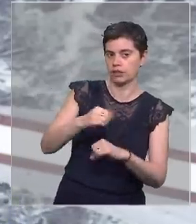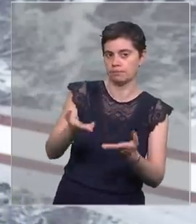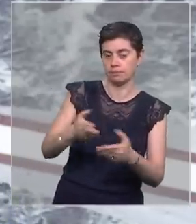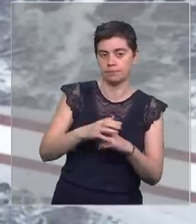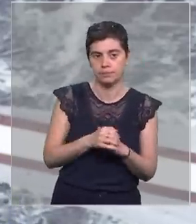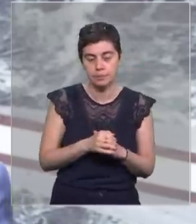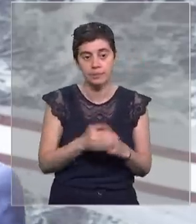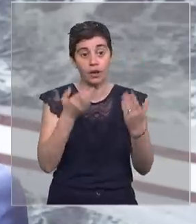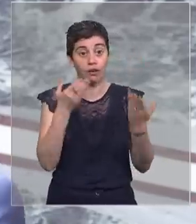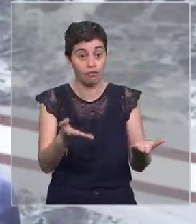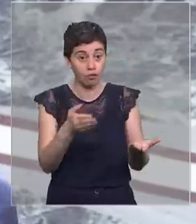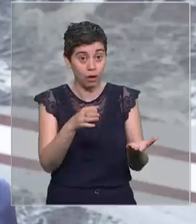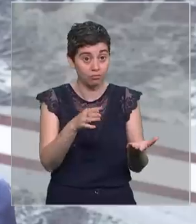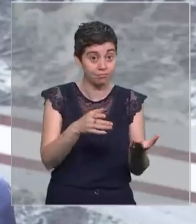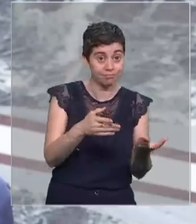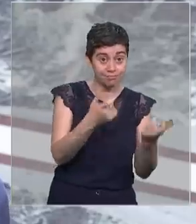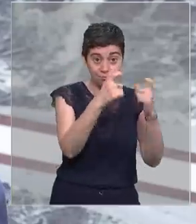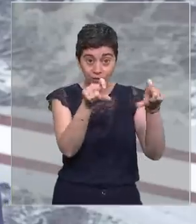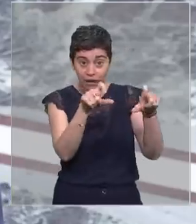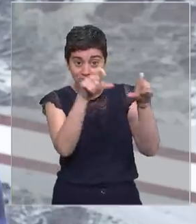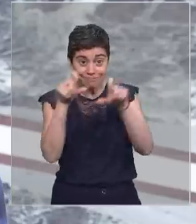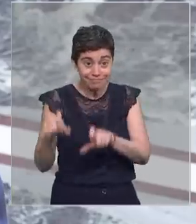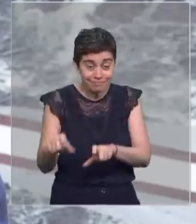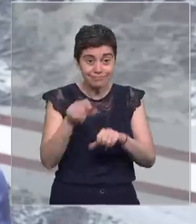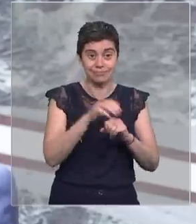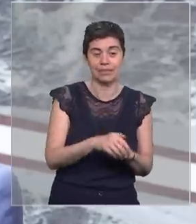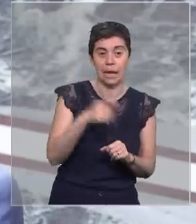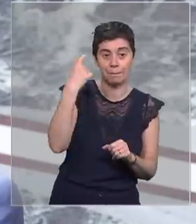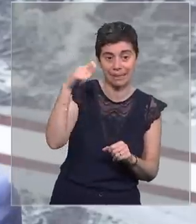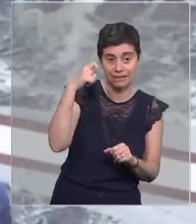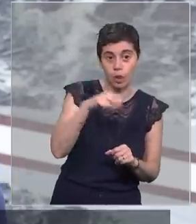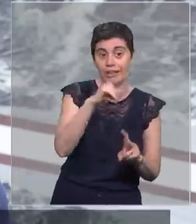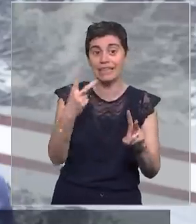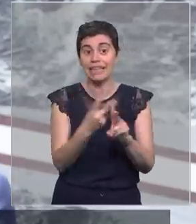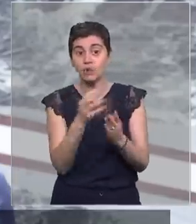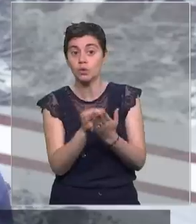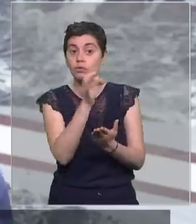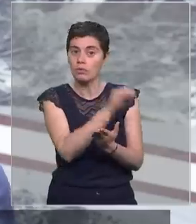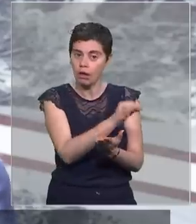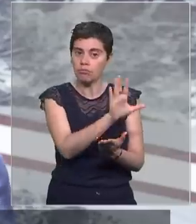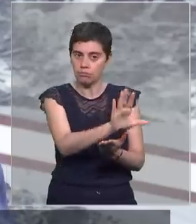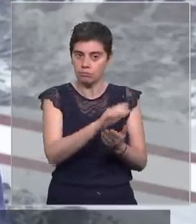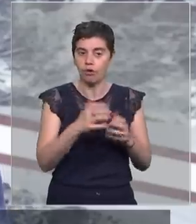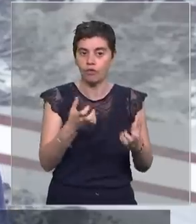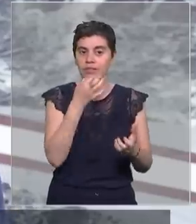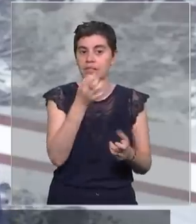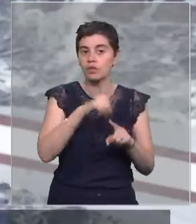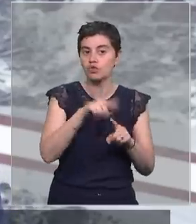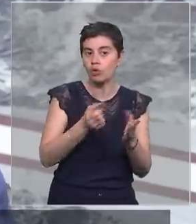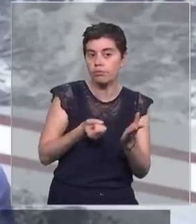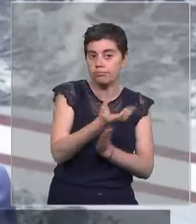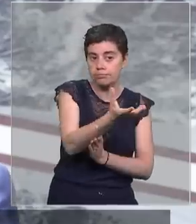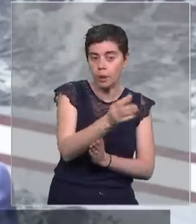où vous quittez votre mandat de parlementaire et la présidence de la délégation aux Outre-mer, je voudrais vous dire quelques mots. Tout d'abord, pour